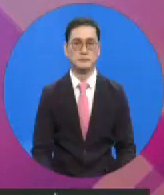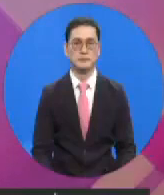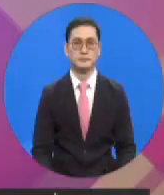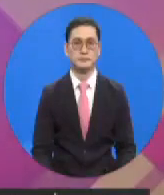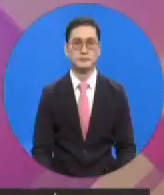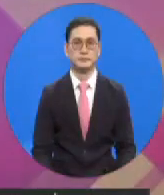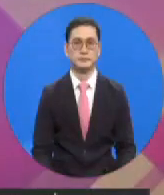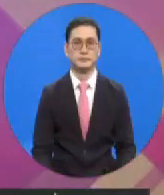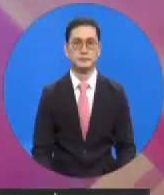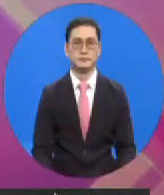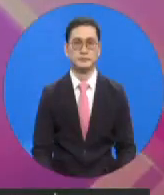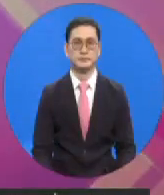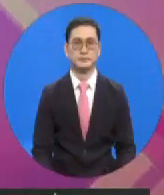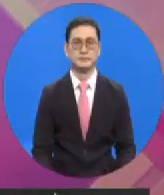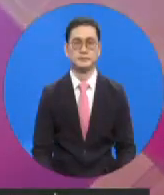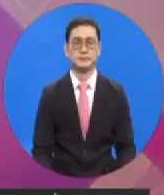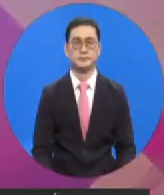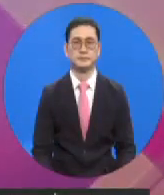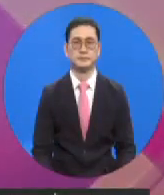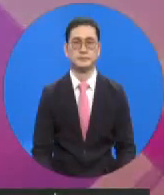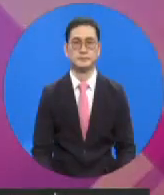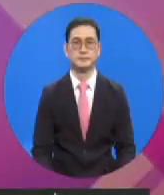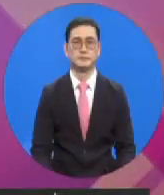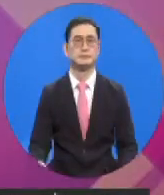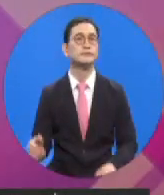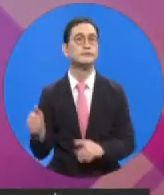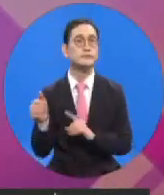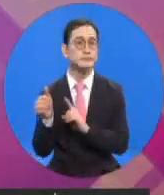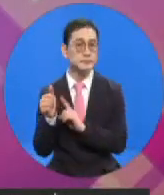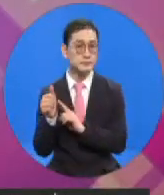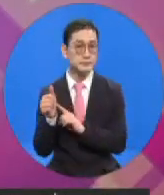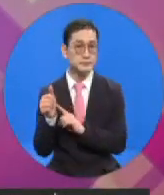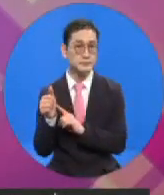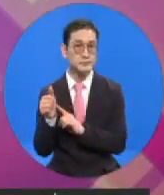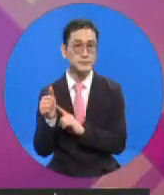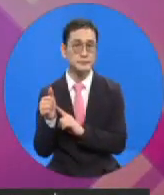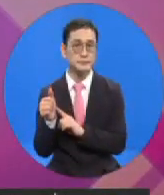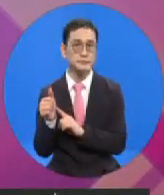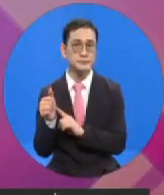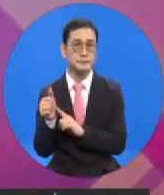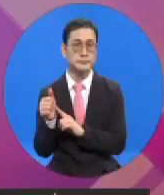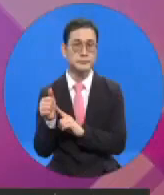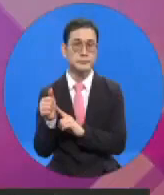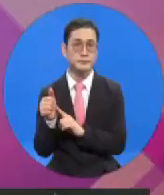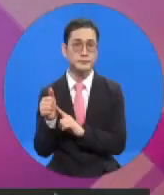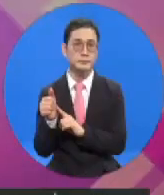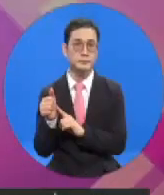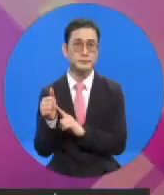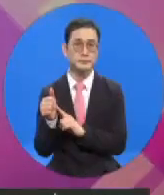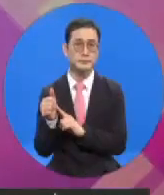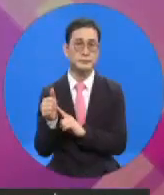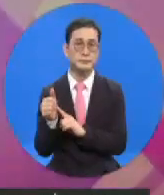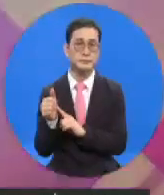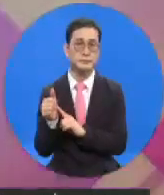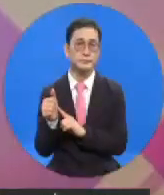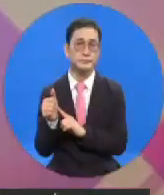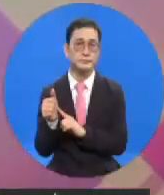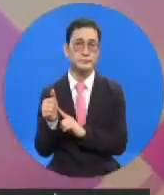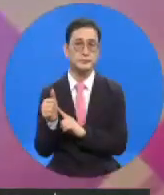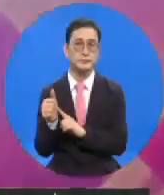잘 들어보시면 지금 윤태호 실장님, 이 엘버트 블라 화이자 최고 경영자가 게임 체인저라는 단어를